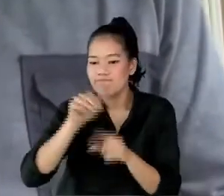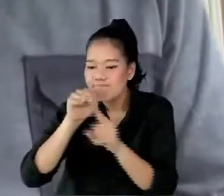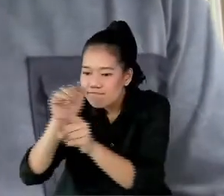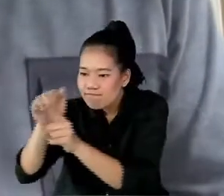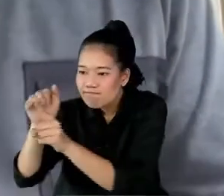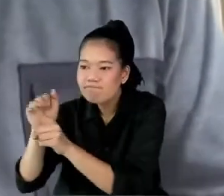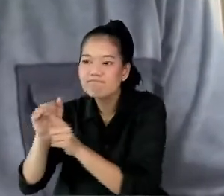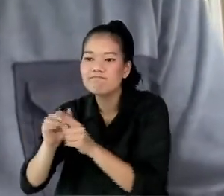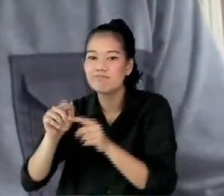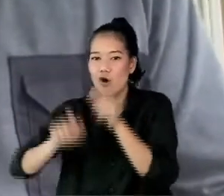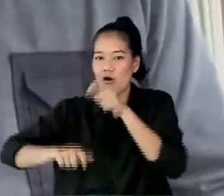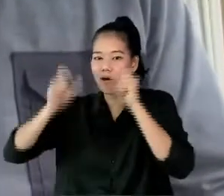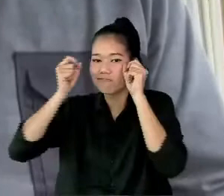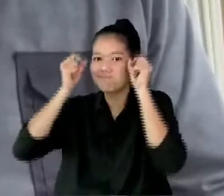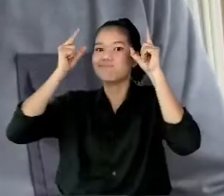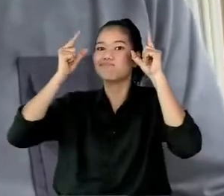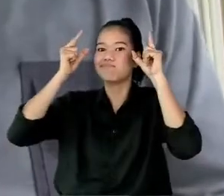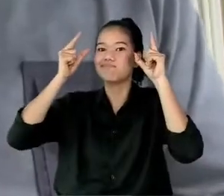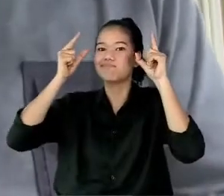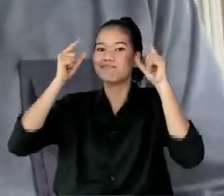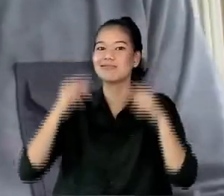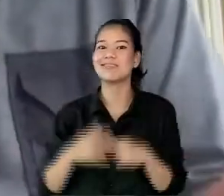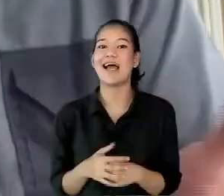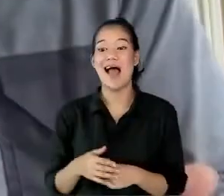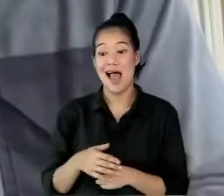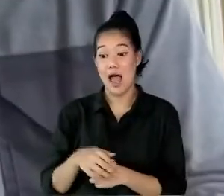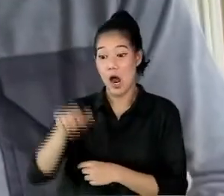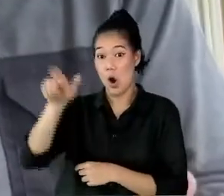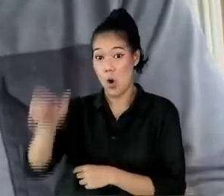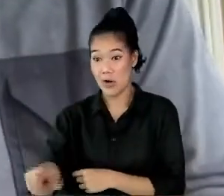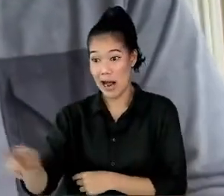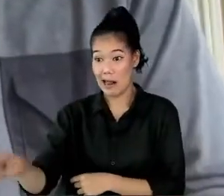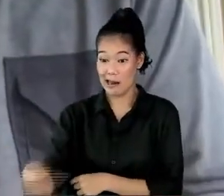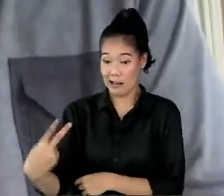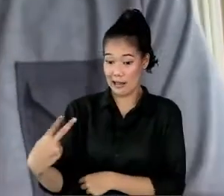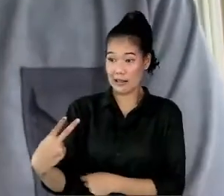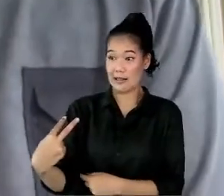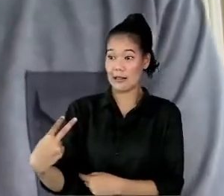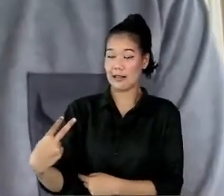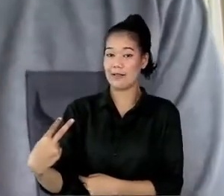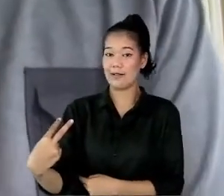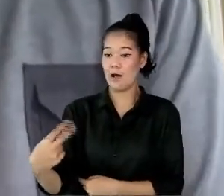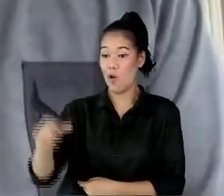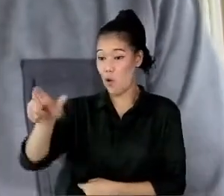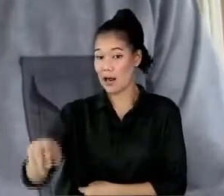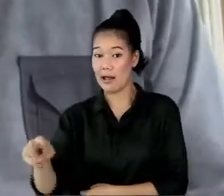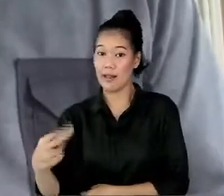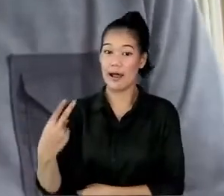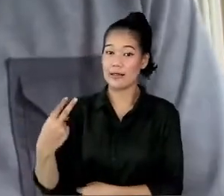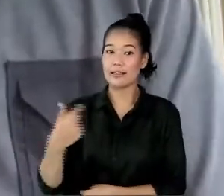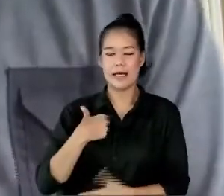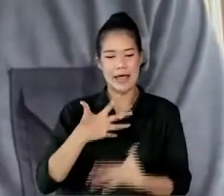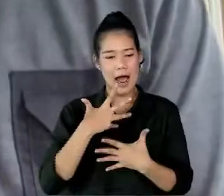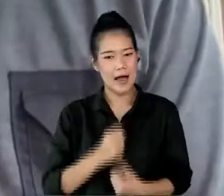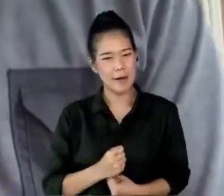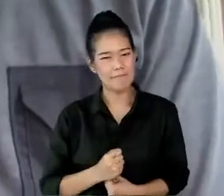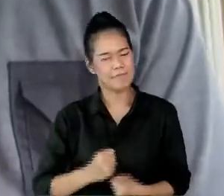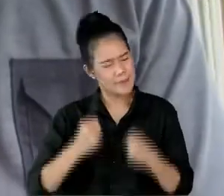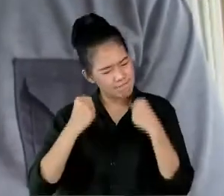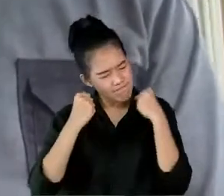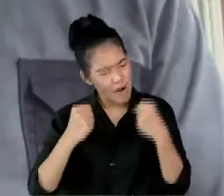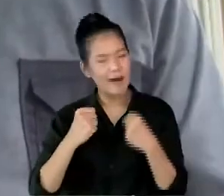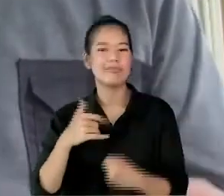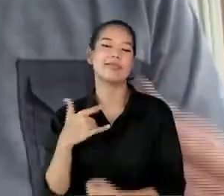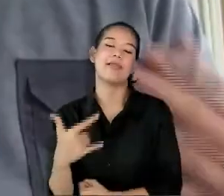menyadarkan orang segala macam. Nah, dengan orang melihat ini gitu ya, saya berharap jangan patah semangat gitu